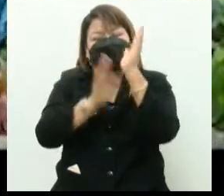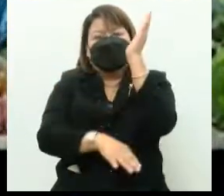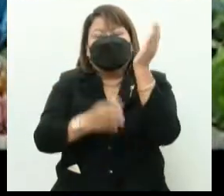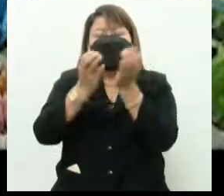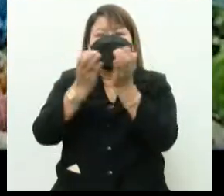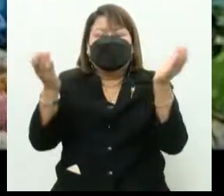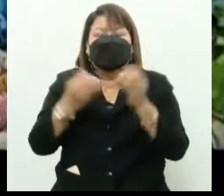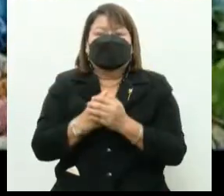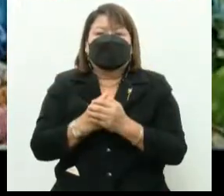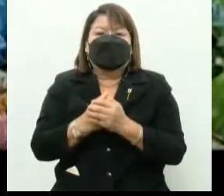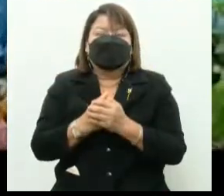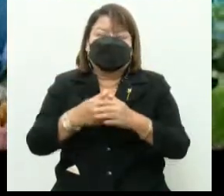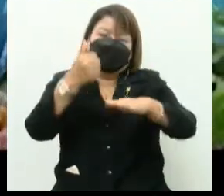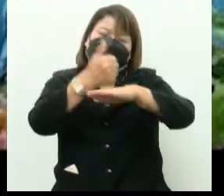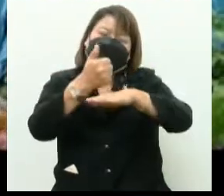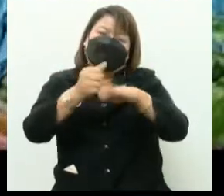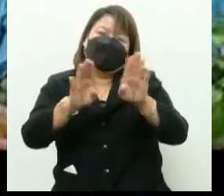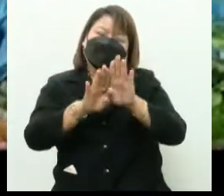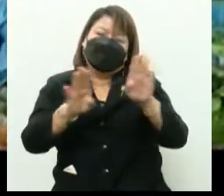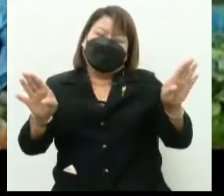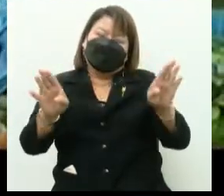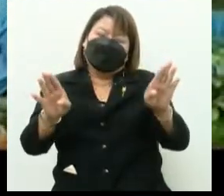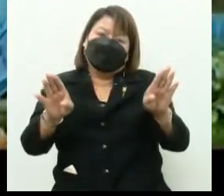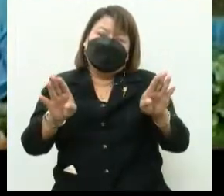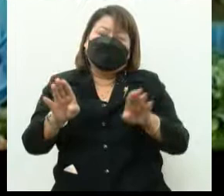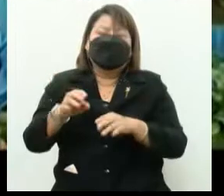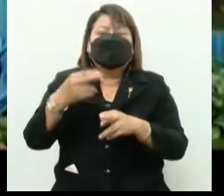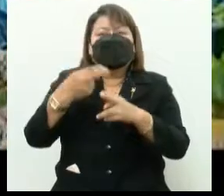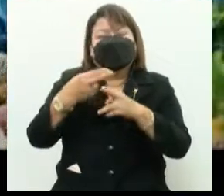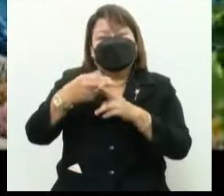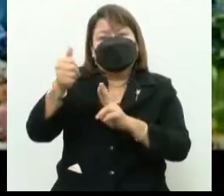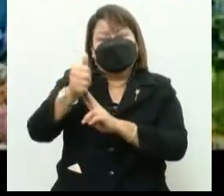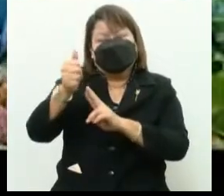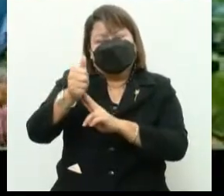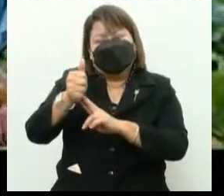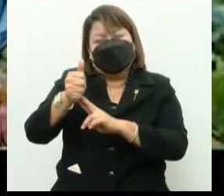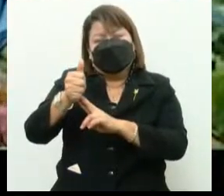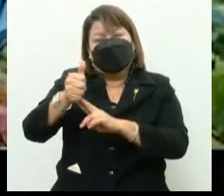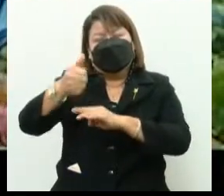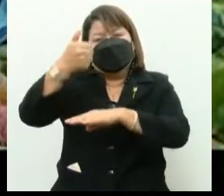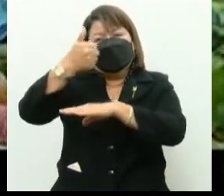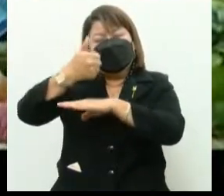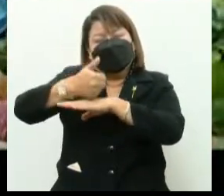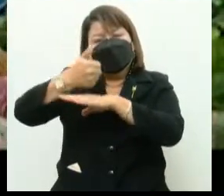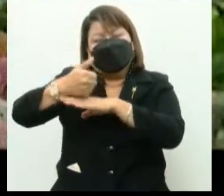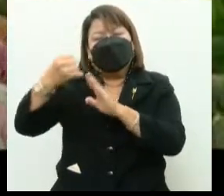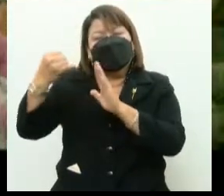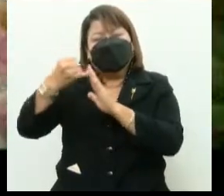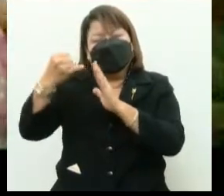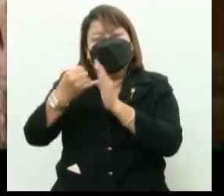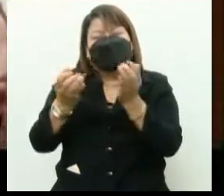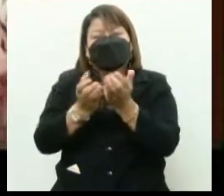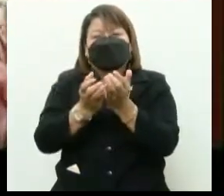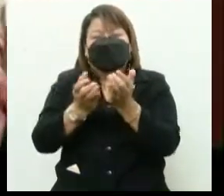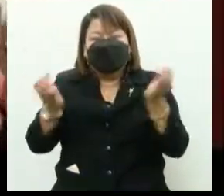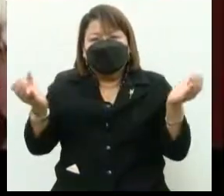รรมราชโดยประธานการเปิดงานนายสมพงษ์มากมณีรองผู้ว่าราชการจังหวัดนครศรีธรรมราชได้เยี่ยมชมนิทรรศ